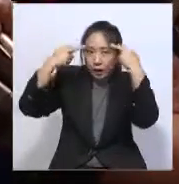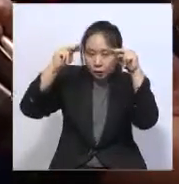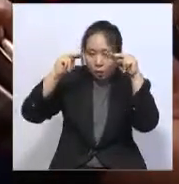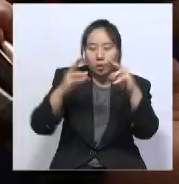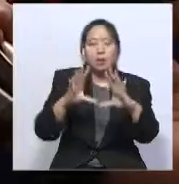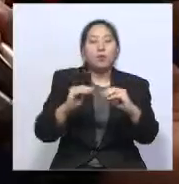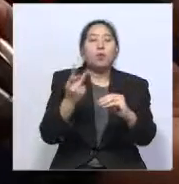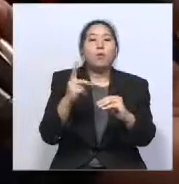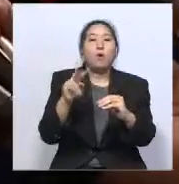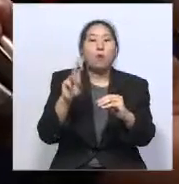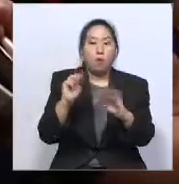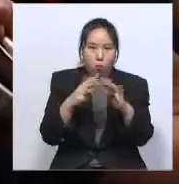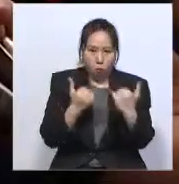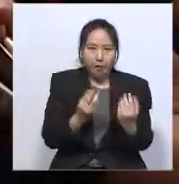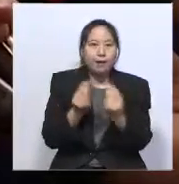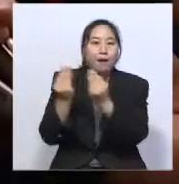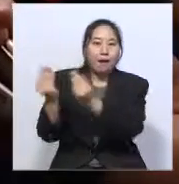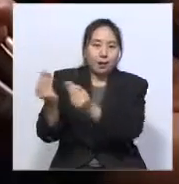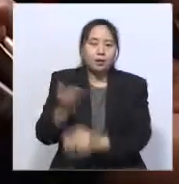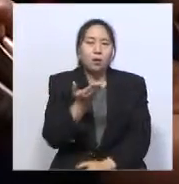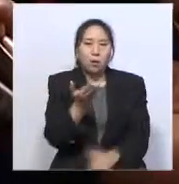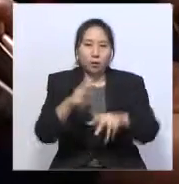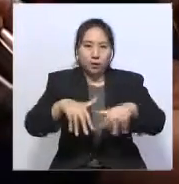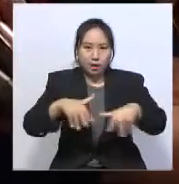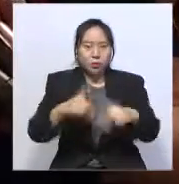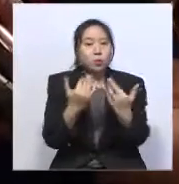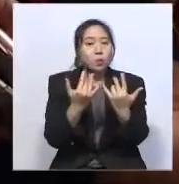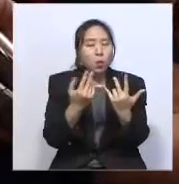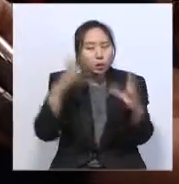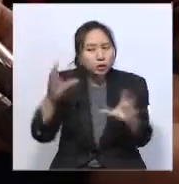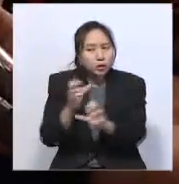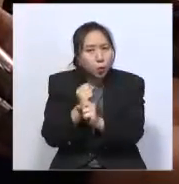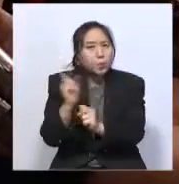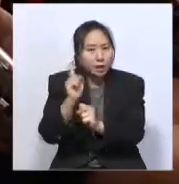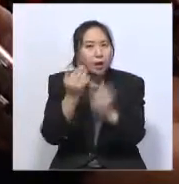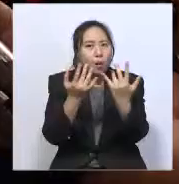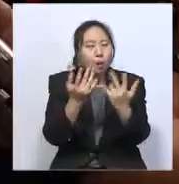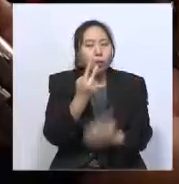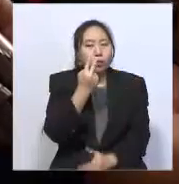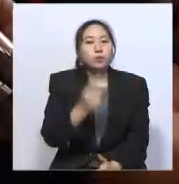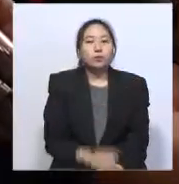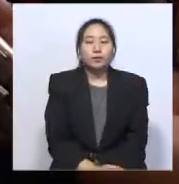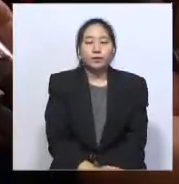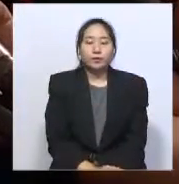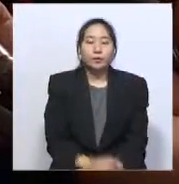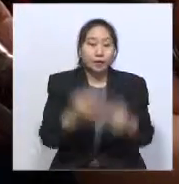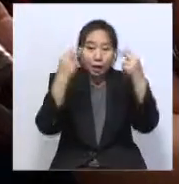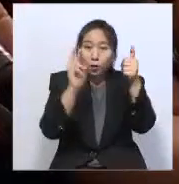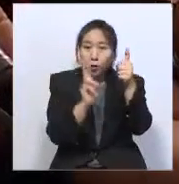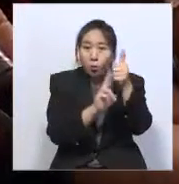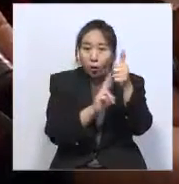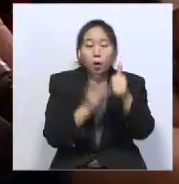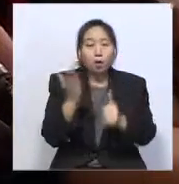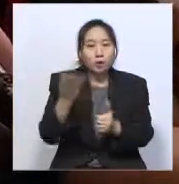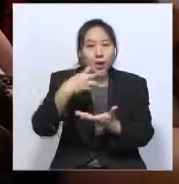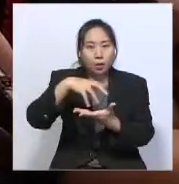ที่ประชุมคณะรัฐมนตรีวันนี้พร้อมขอให้ประชาชนรอติดตามผลการพิจารณาฟังประเด็นนี้บางช่วงบางตอนจากท